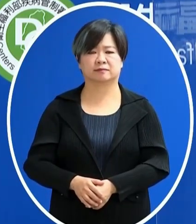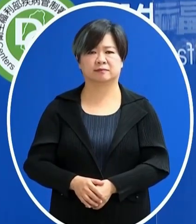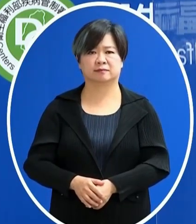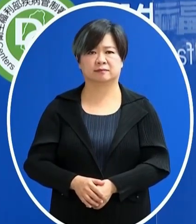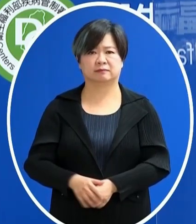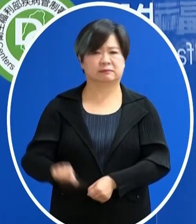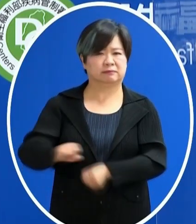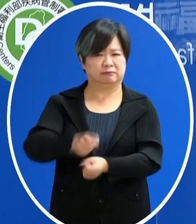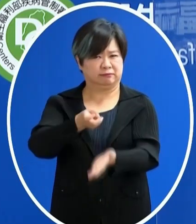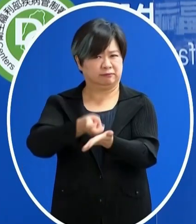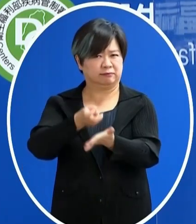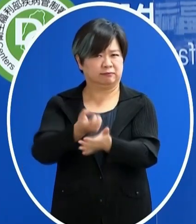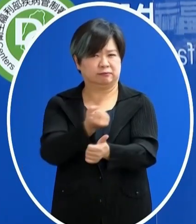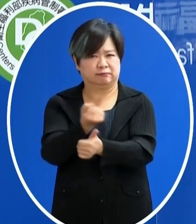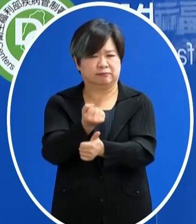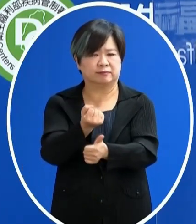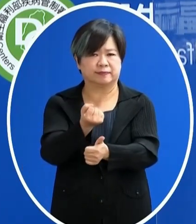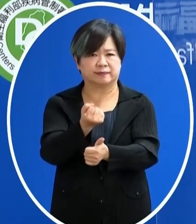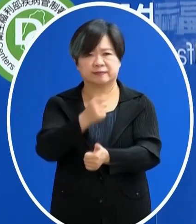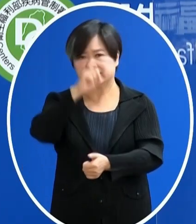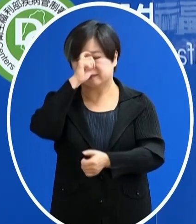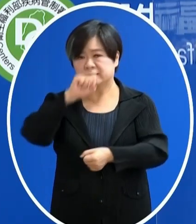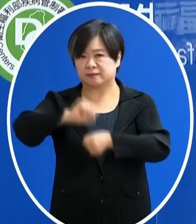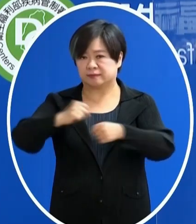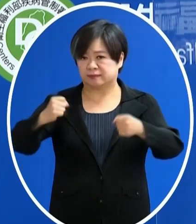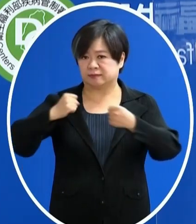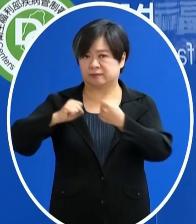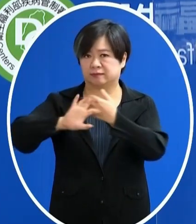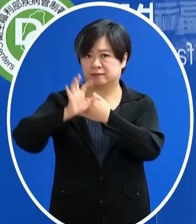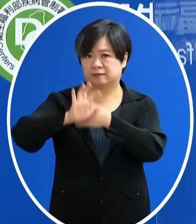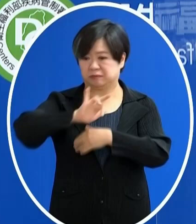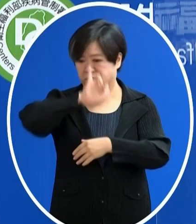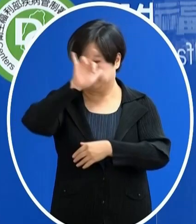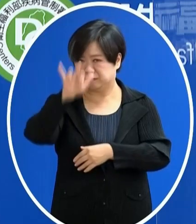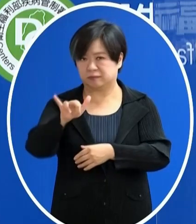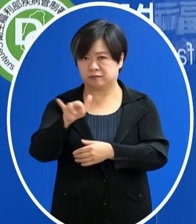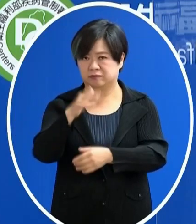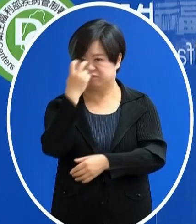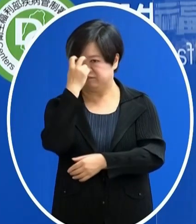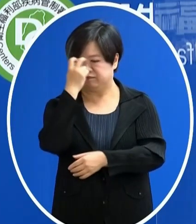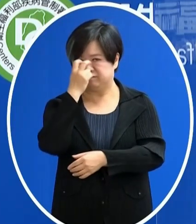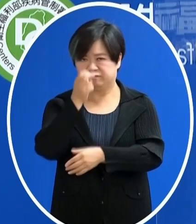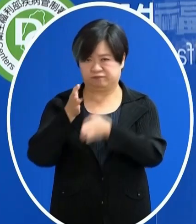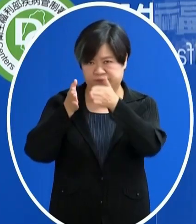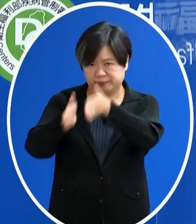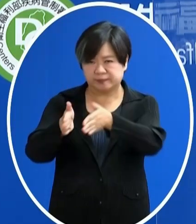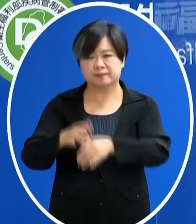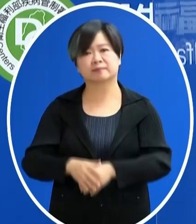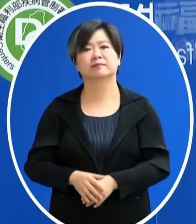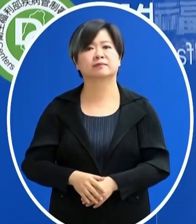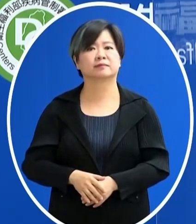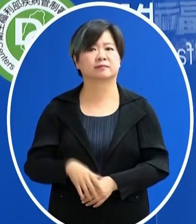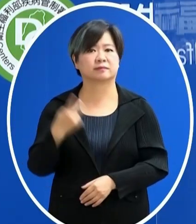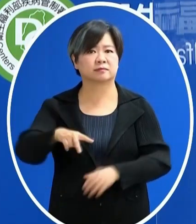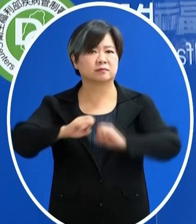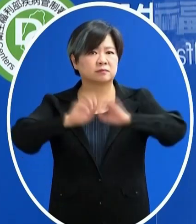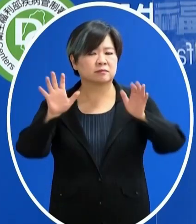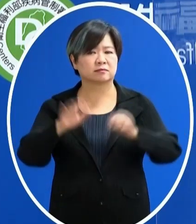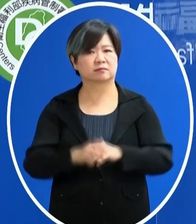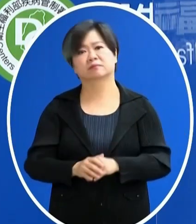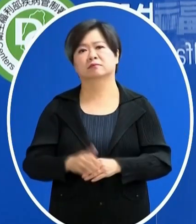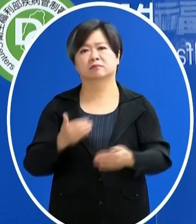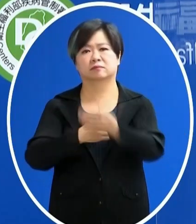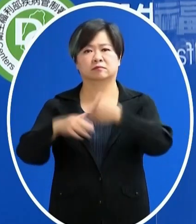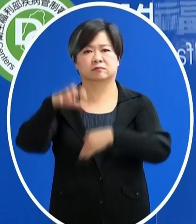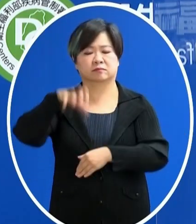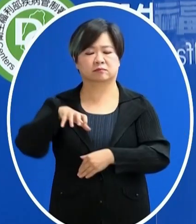便。那前一段时间之所以这样，是因为有我们的机内的一个感染，那就有一些外站的管理